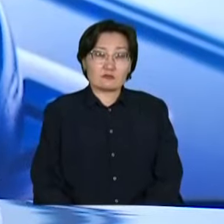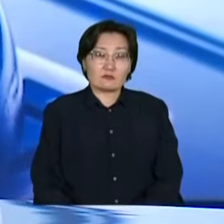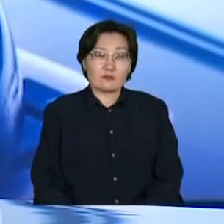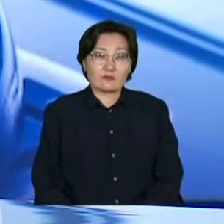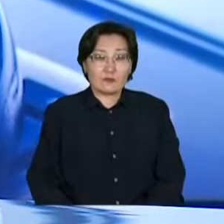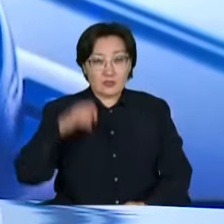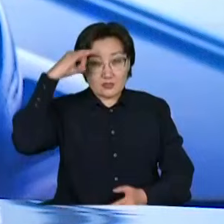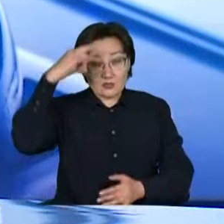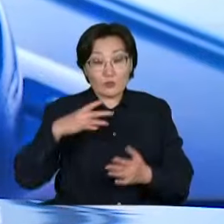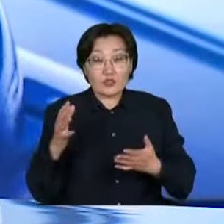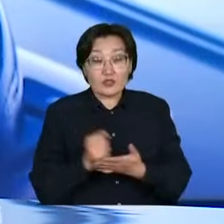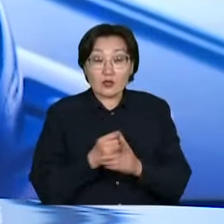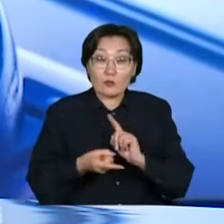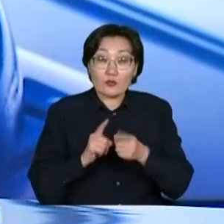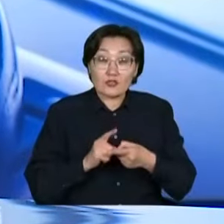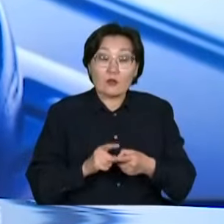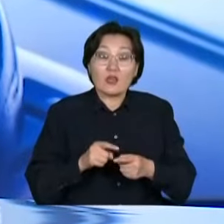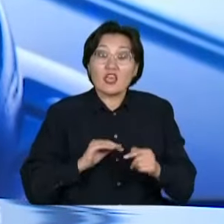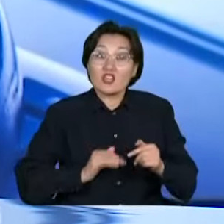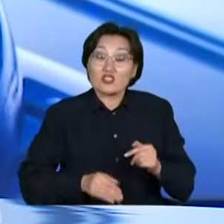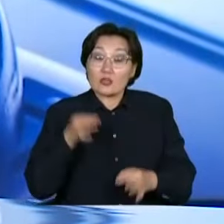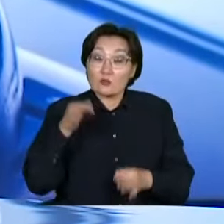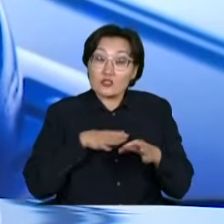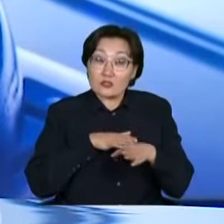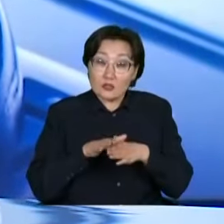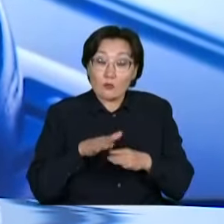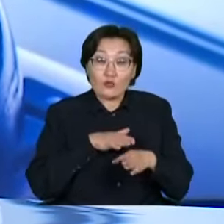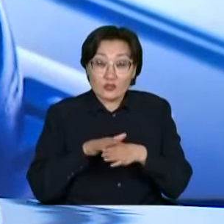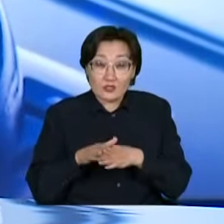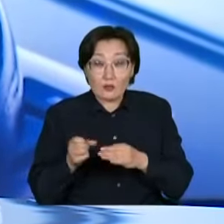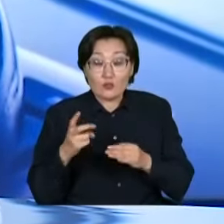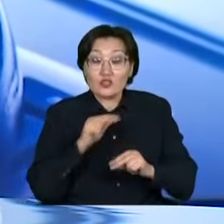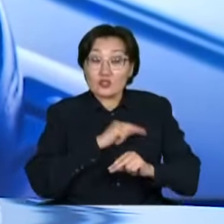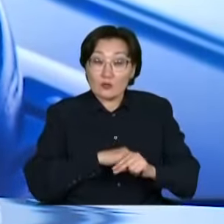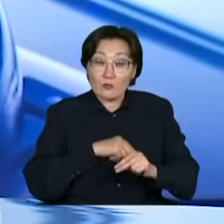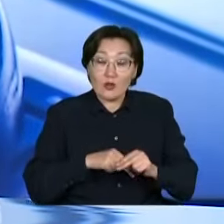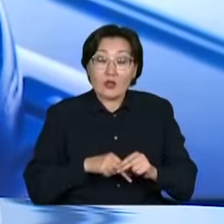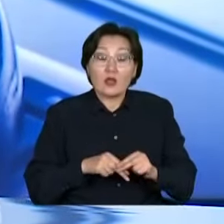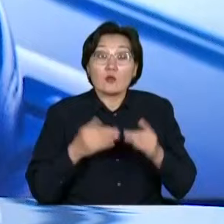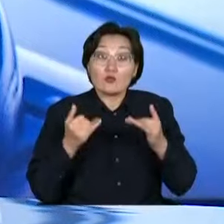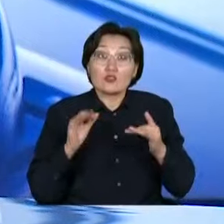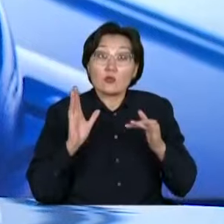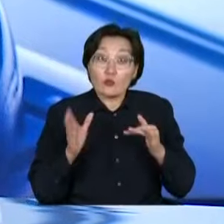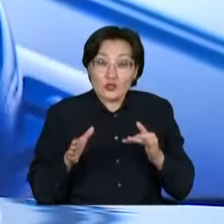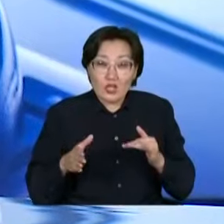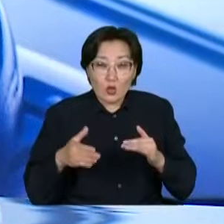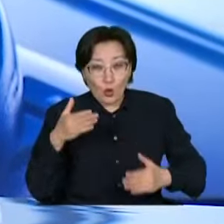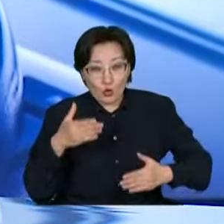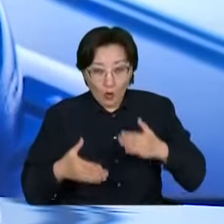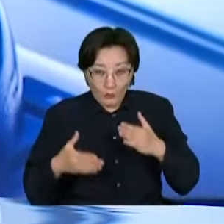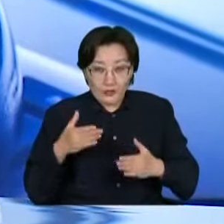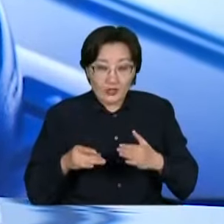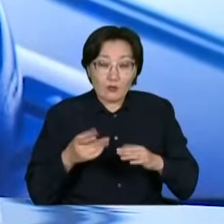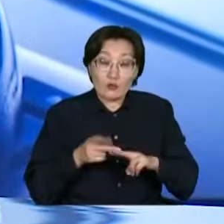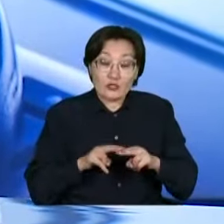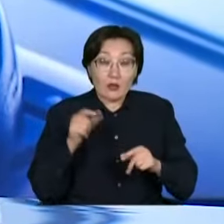В Казахстане нашли замену частным судебным исполнителям. Выполнять некоторые функции приставов теперь будет робот. Правда, пока